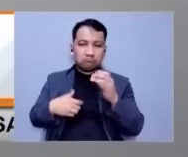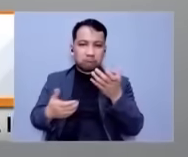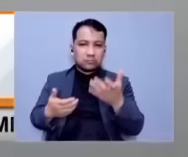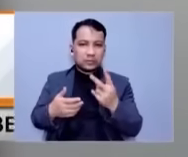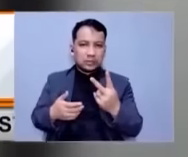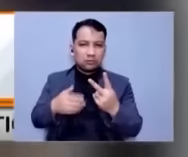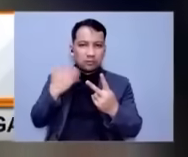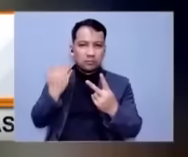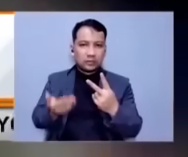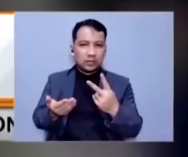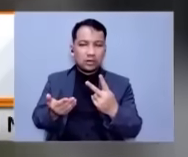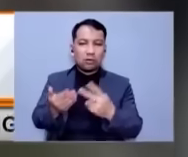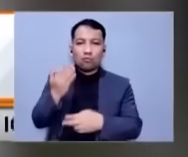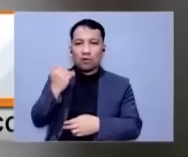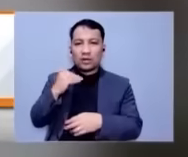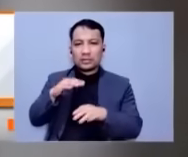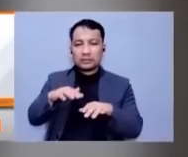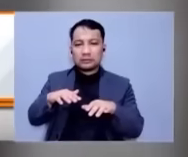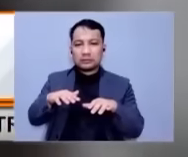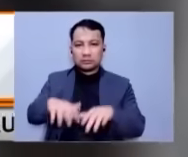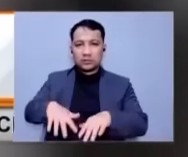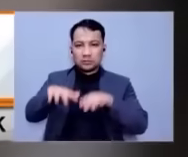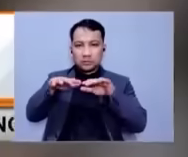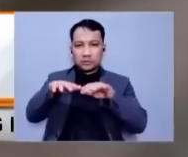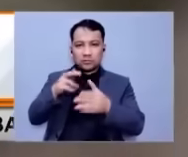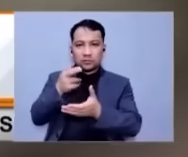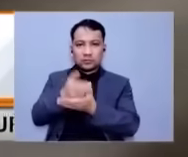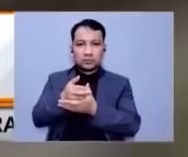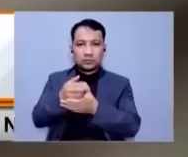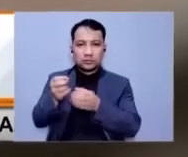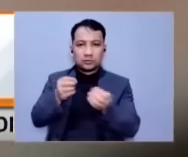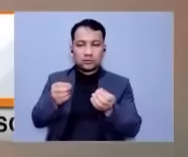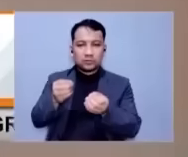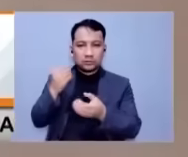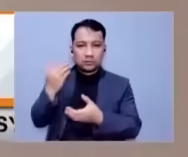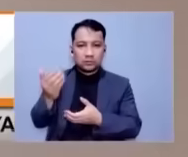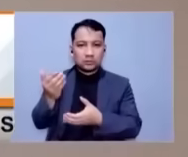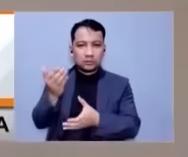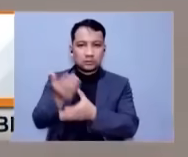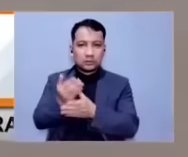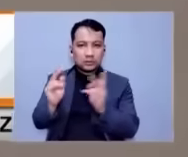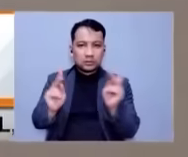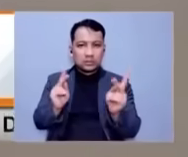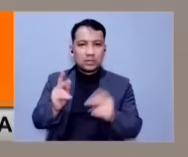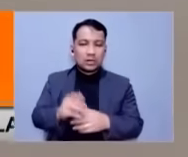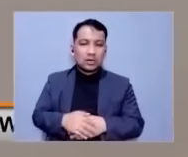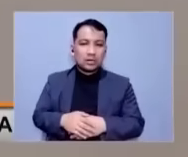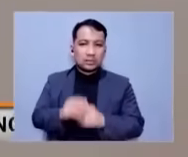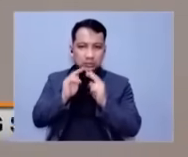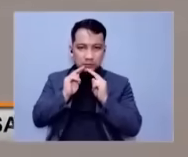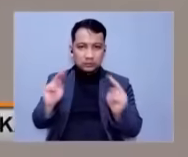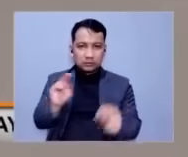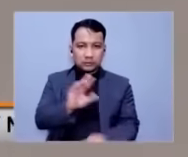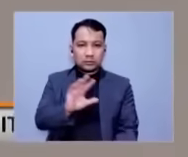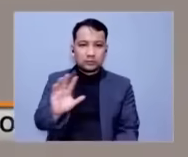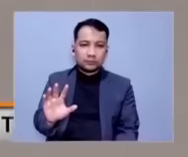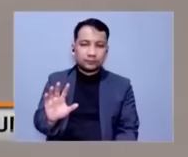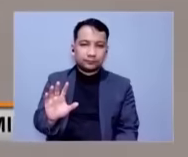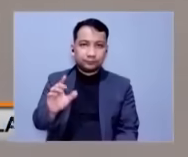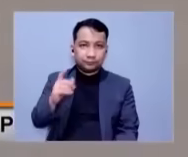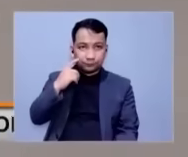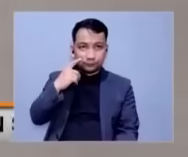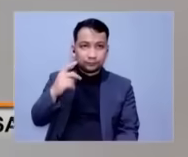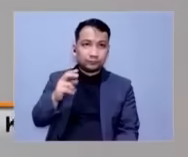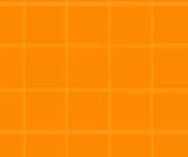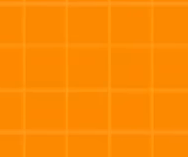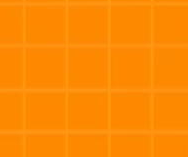dahil sa tindi ng baha. Patuloy naman ang rescue operations sa mga stranded na residente. Nagbabalita mula sa frontline, Gerard de la Peña,